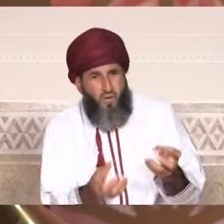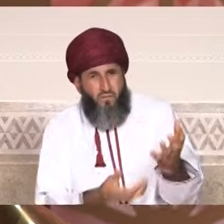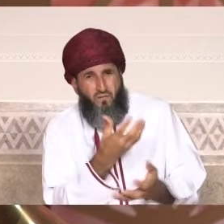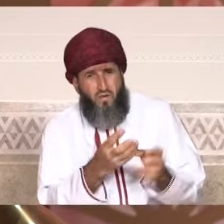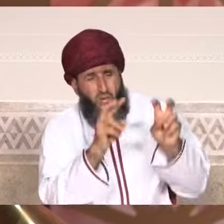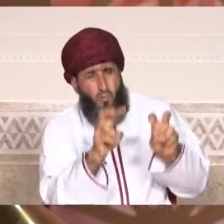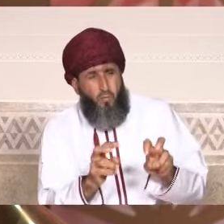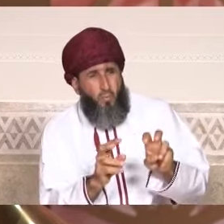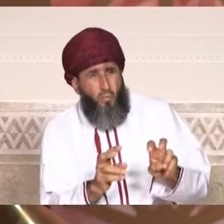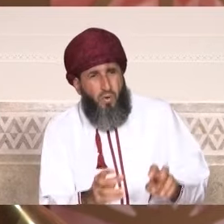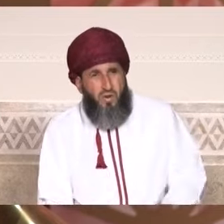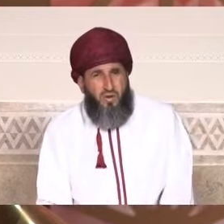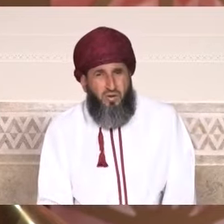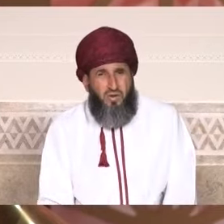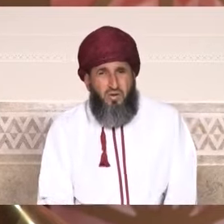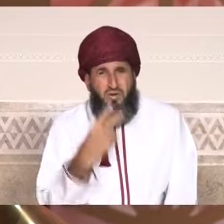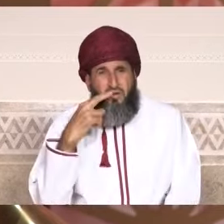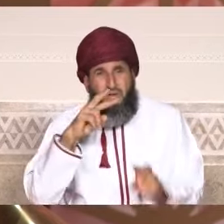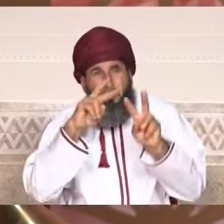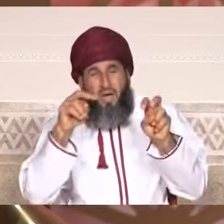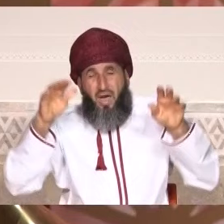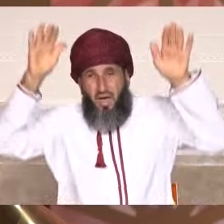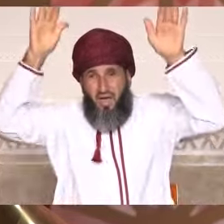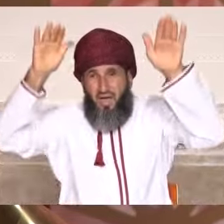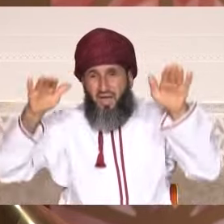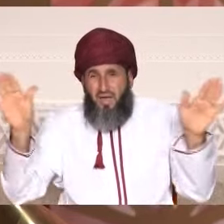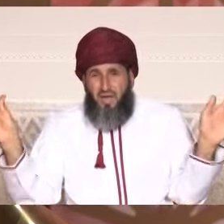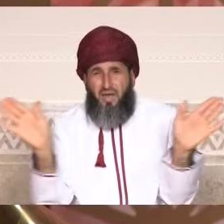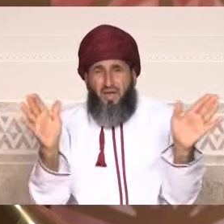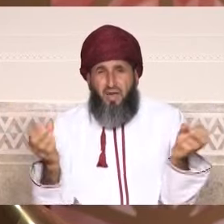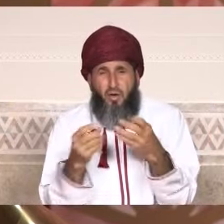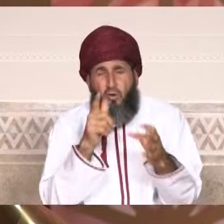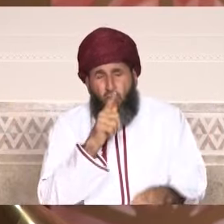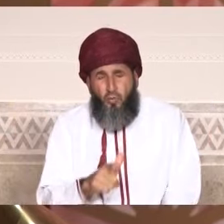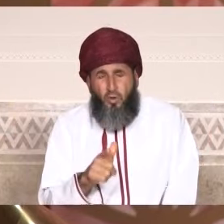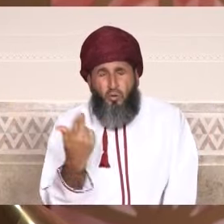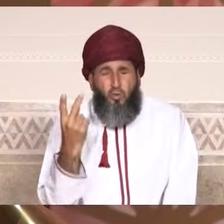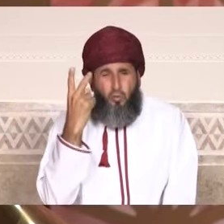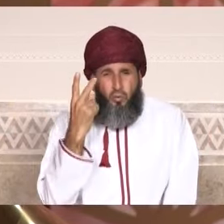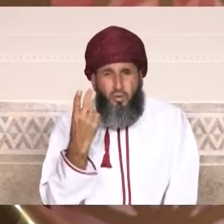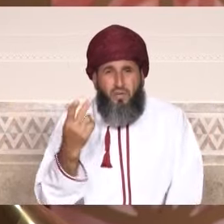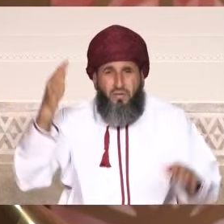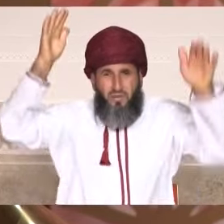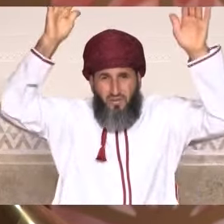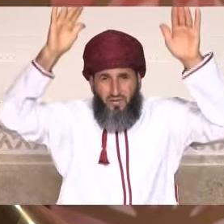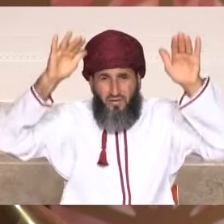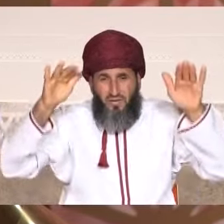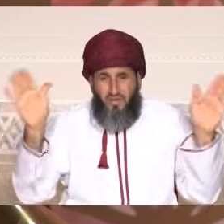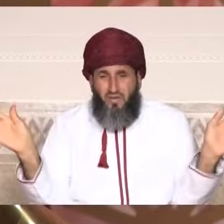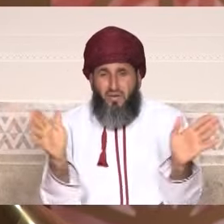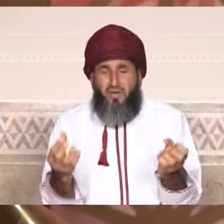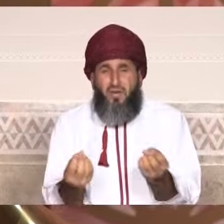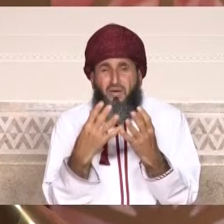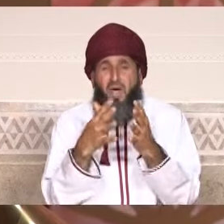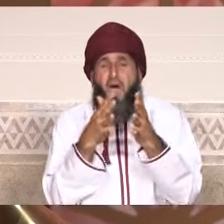هذه الأيام، تحري لليلة القدر إلى آخر يوم. أقوال العلماء في ليلة القدر أكثر